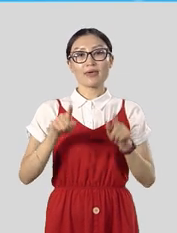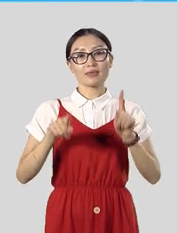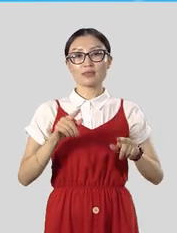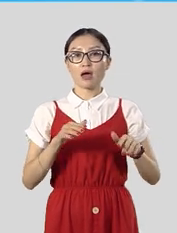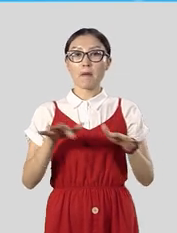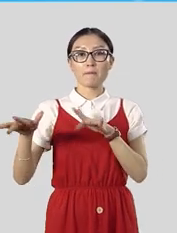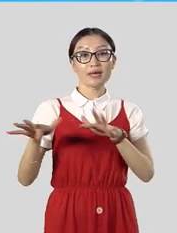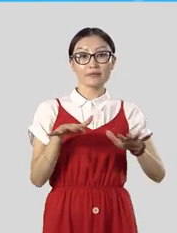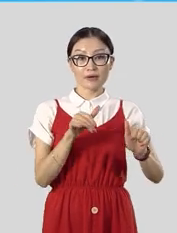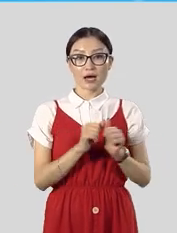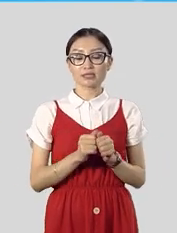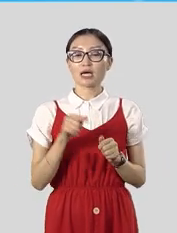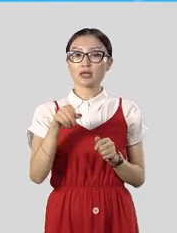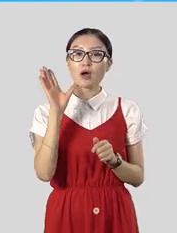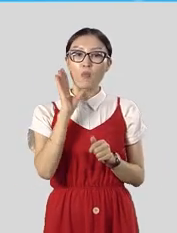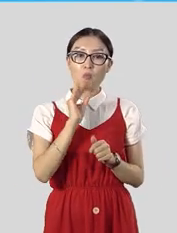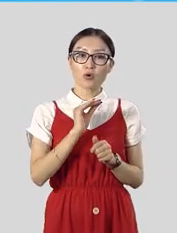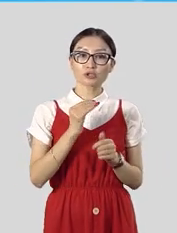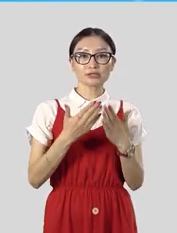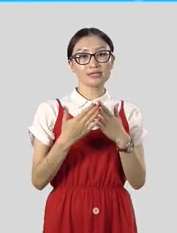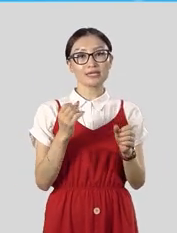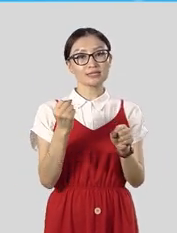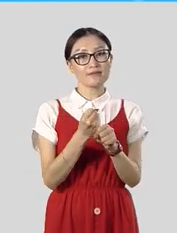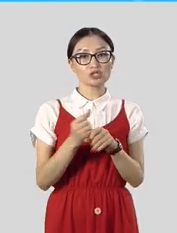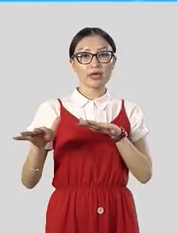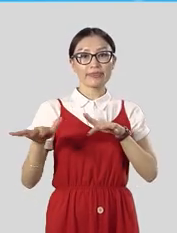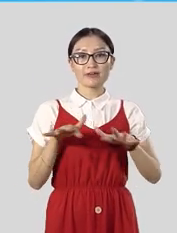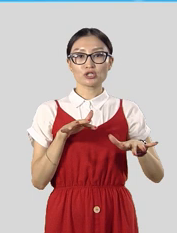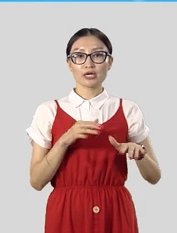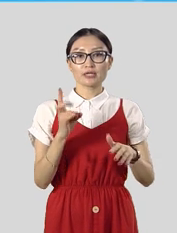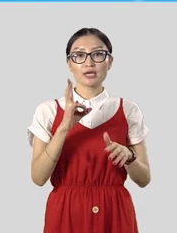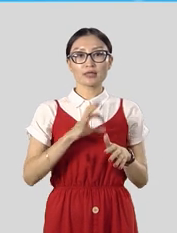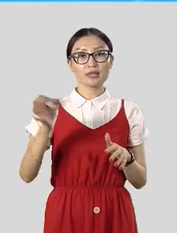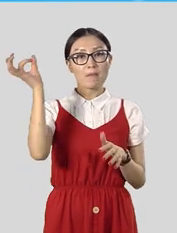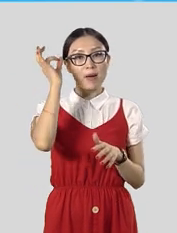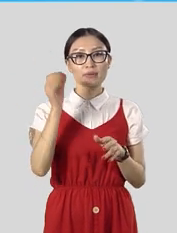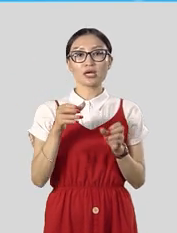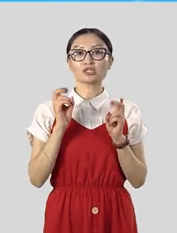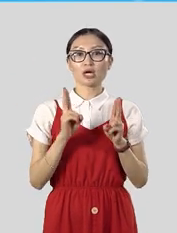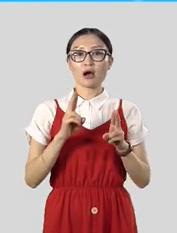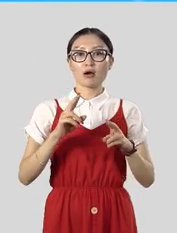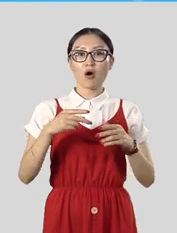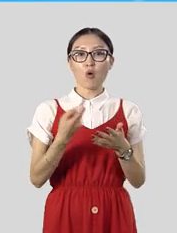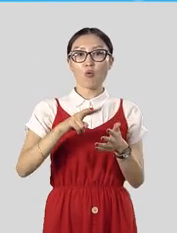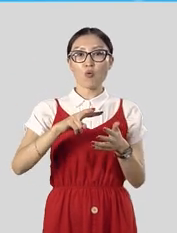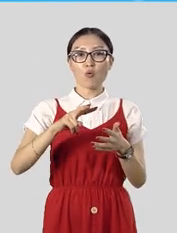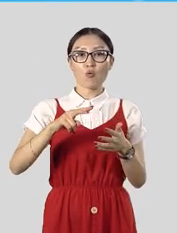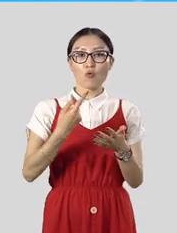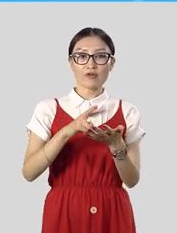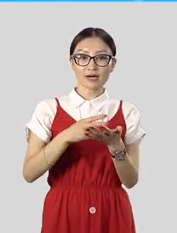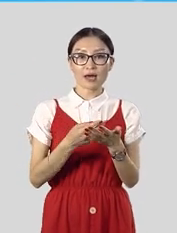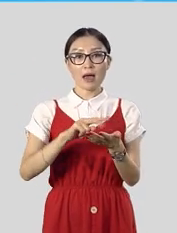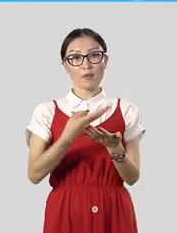передвигается. При этом она может либо совершать движения, напоминающие кувыркание, то